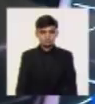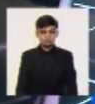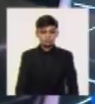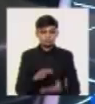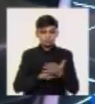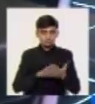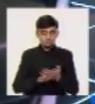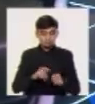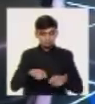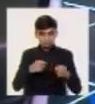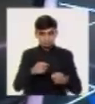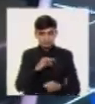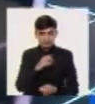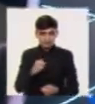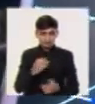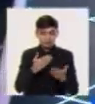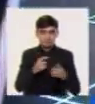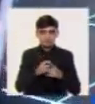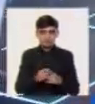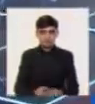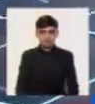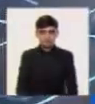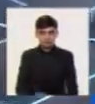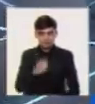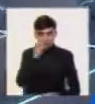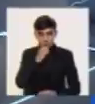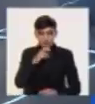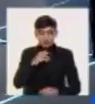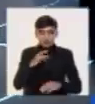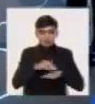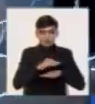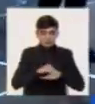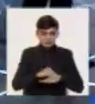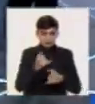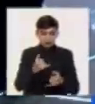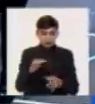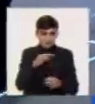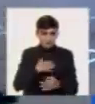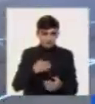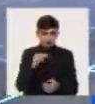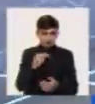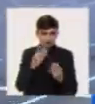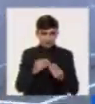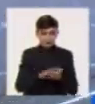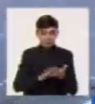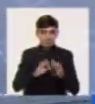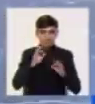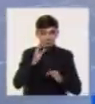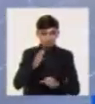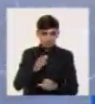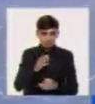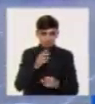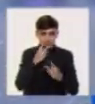Эфир продолжают мои коллеги. Аида, тебе слово. Рахмет, Аскар. Кайрлы кеш. Бейсенбіге келіп түскен ақпараттар мен таныстыруды ары қарай